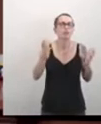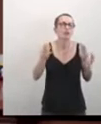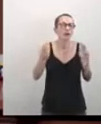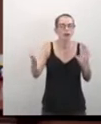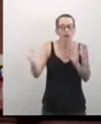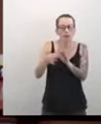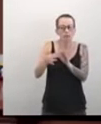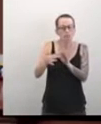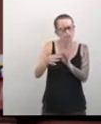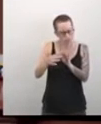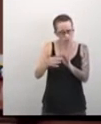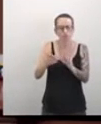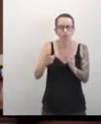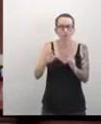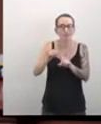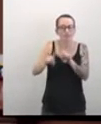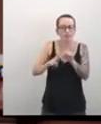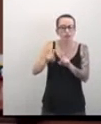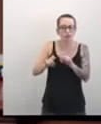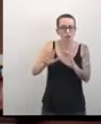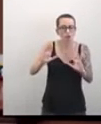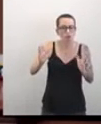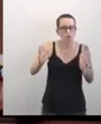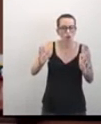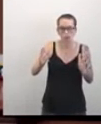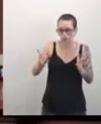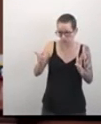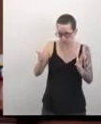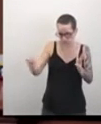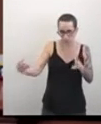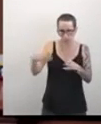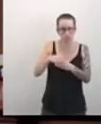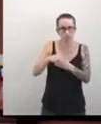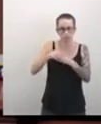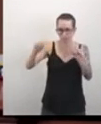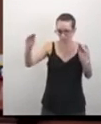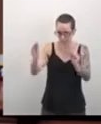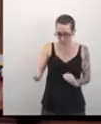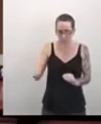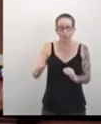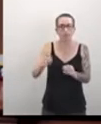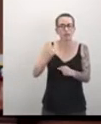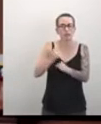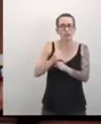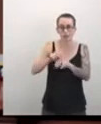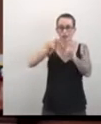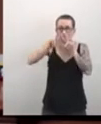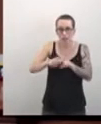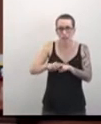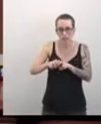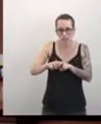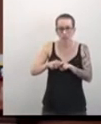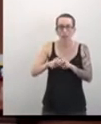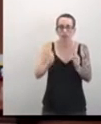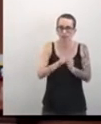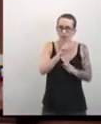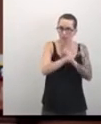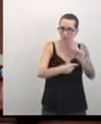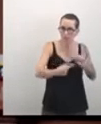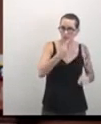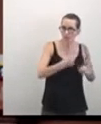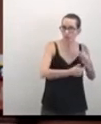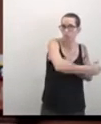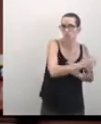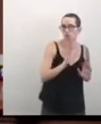avons co-construit ce questionnaire avec nos partenaires bancaires et ce travail d'analyse, nous allons le mener avec des spécialistes